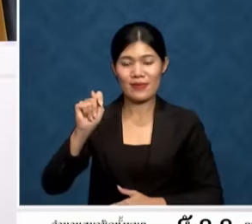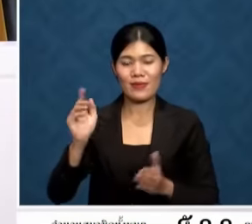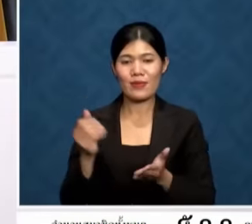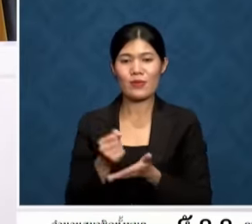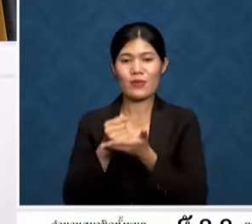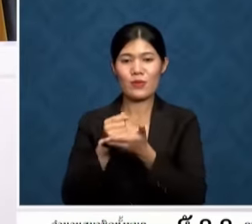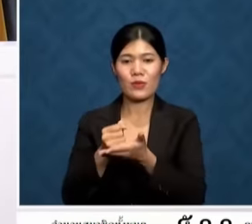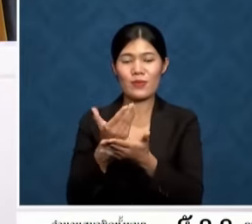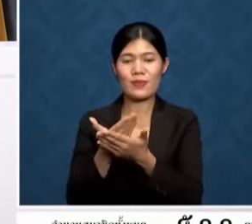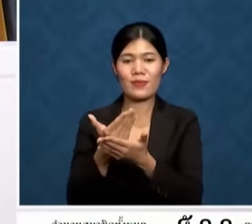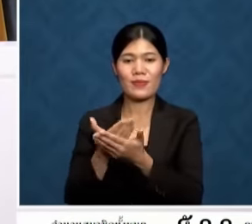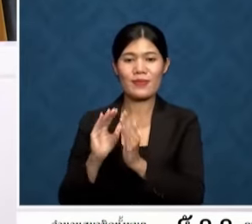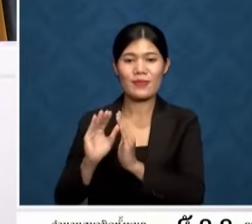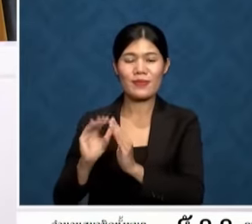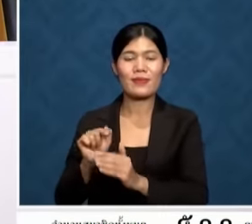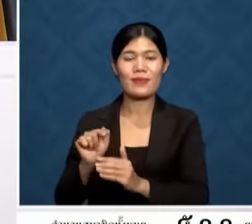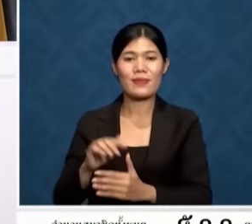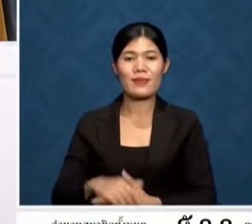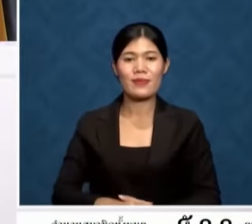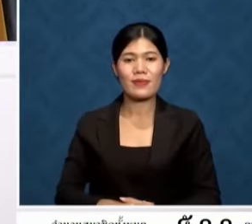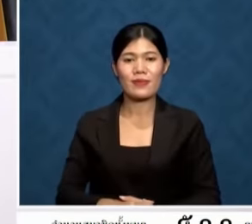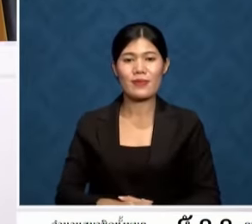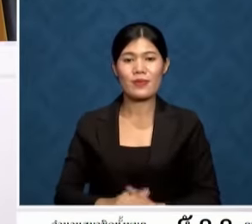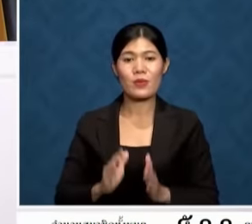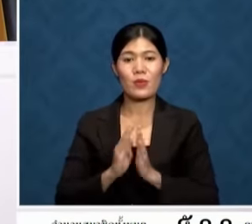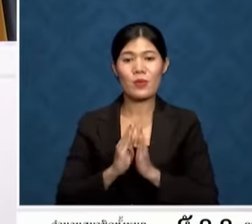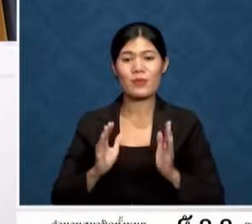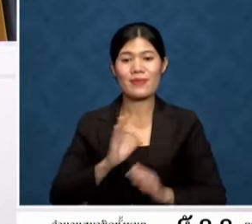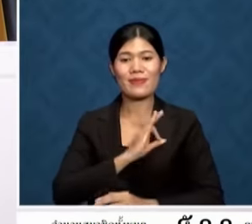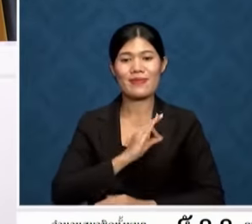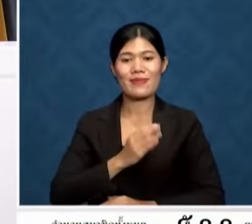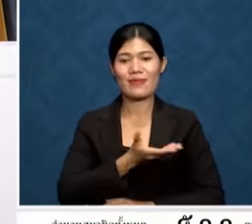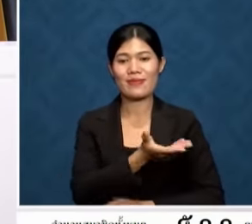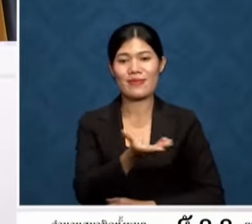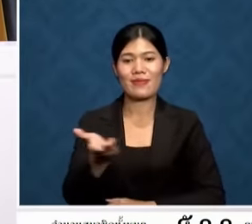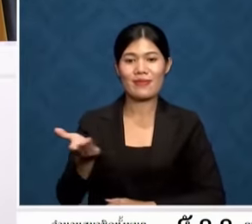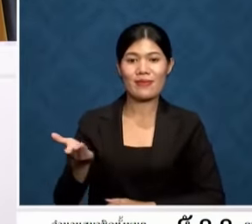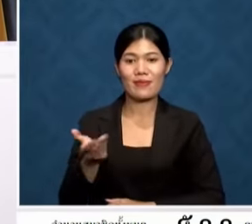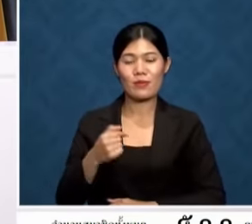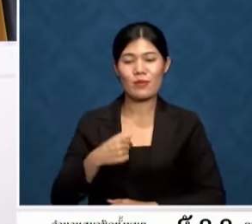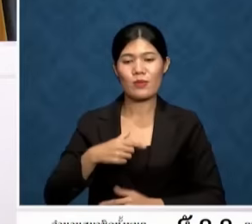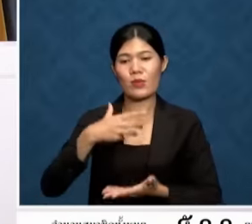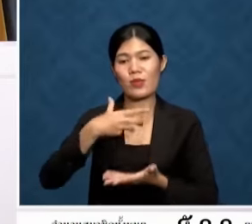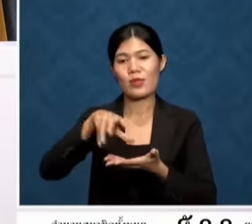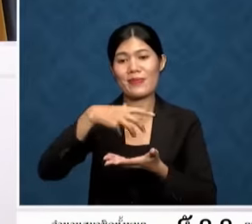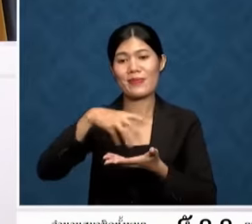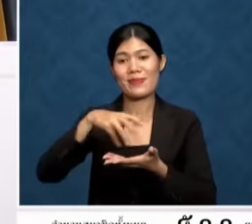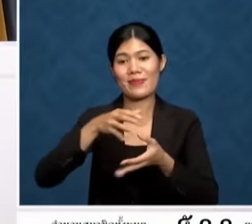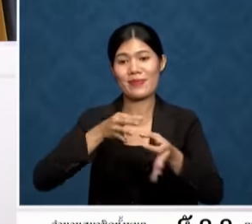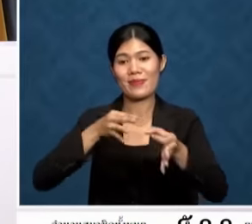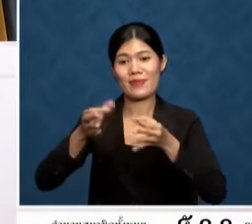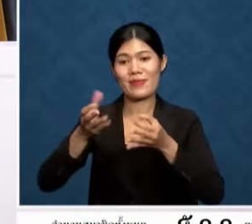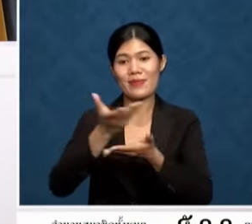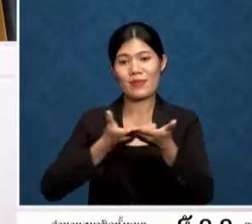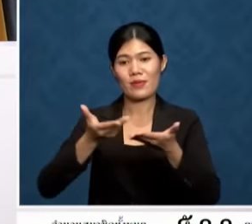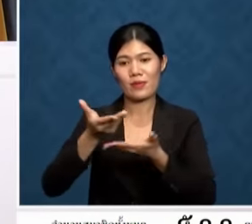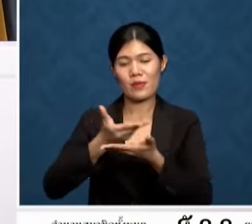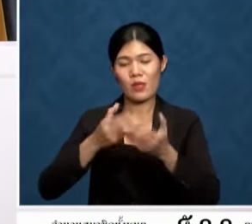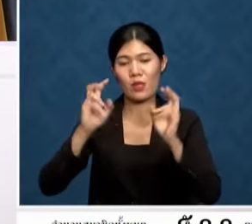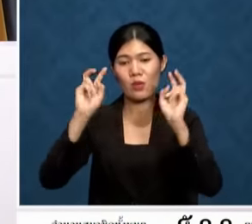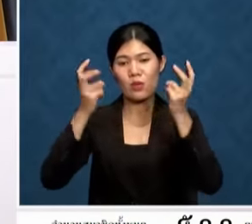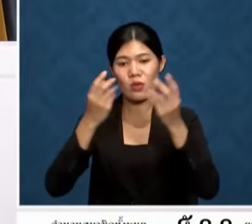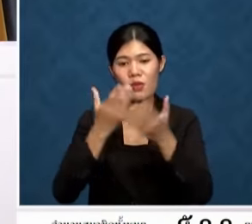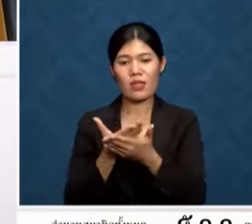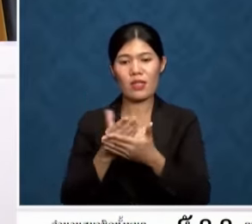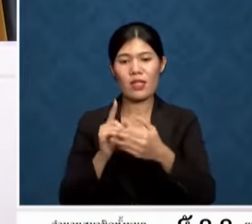ก่อนอื่นเลยก็ต้องขอบคุณท่านสมาชิกผู้ทรงเกียรตินะครับที่ได้อภิปรายในเรื่องDigital walletและใน